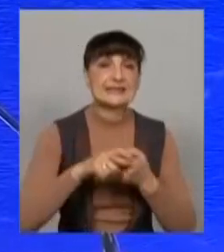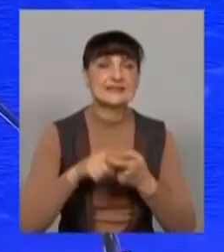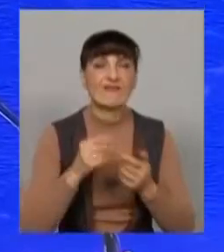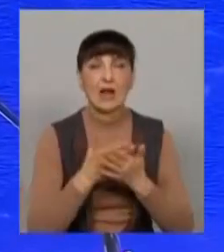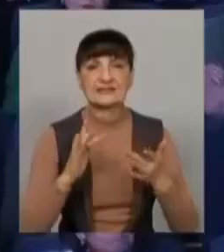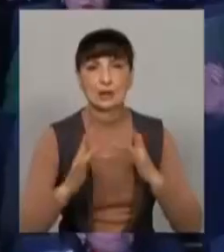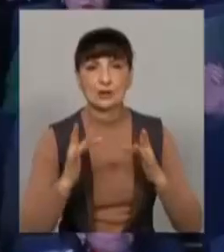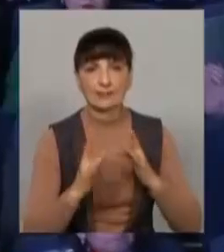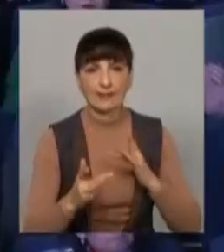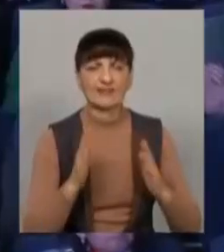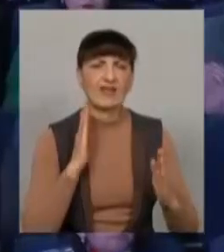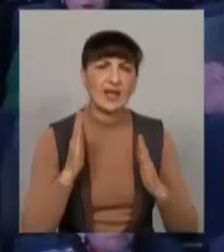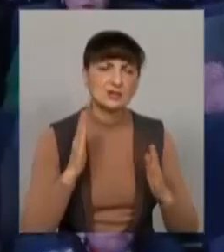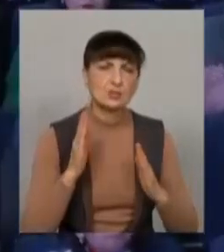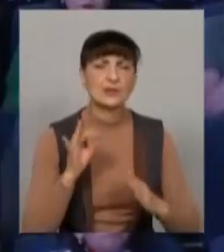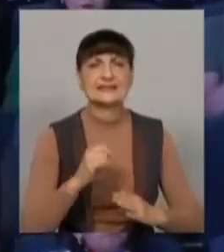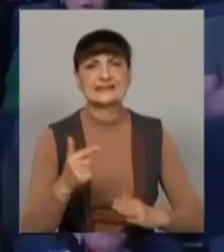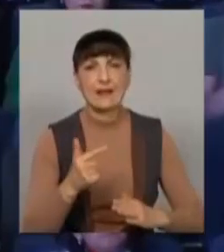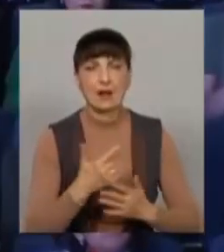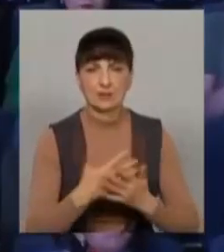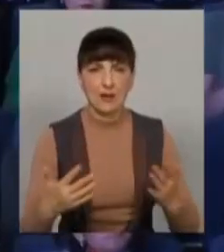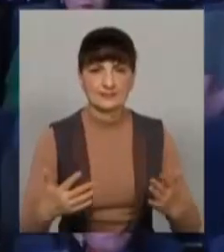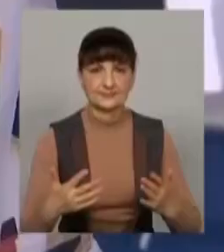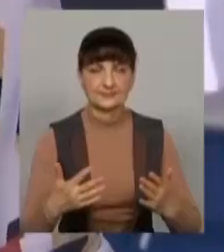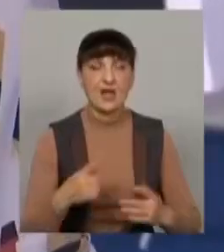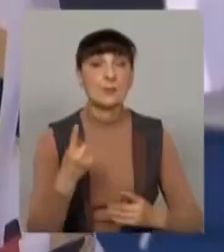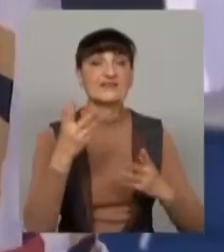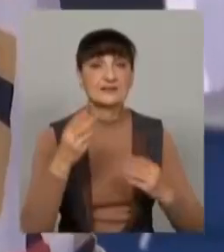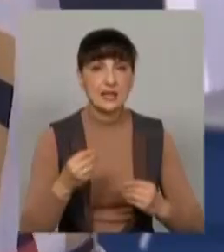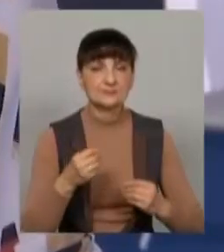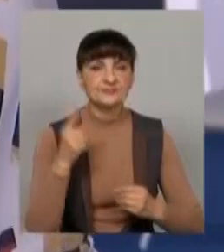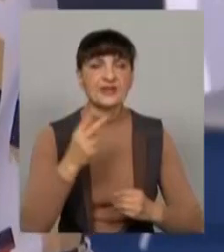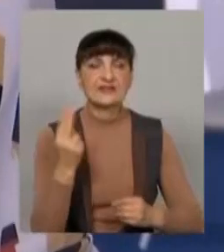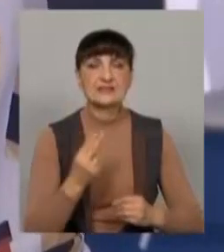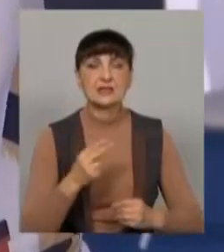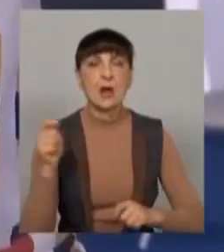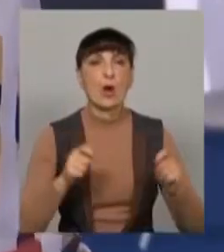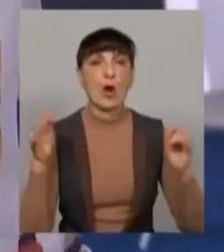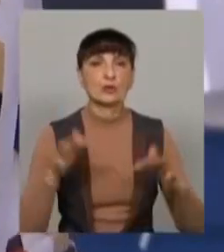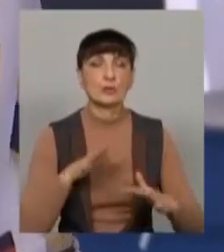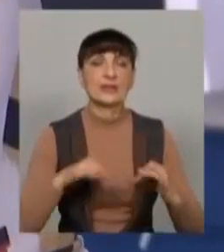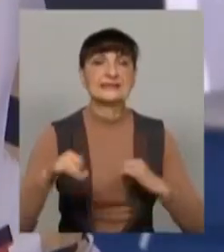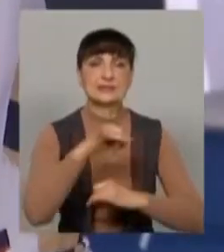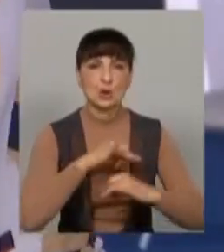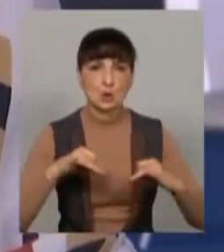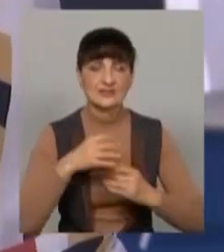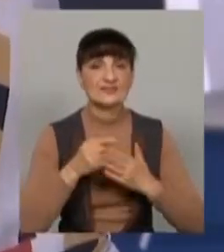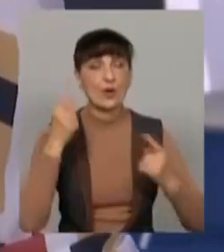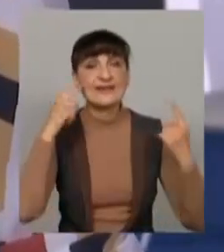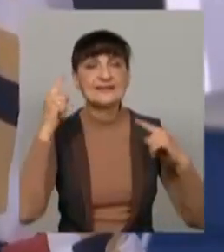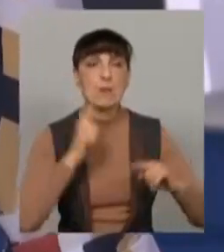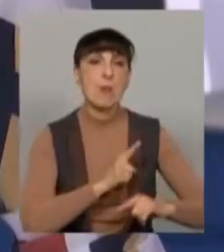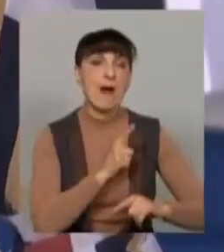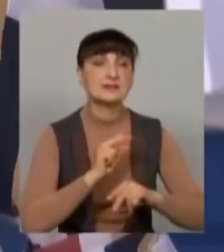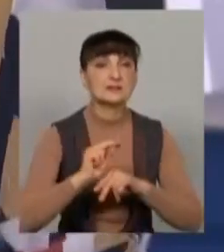соцсетях. Это более 1 000 000 новых пользователей в день. В первый день Астана Медиа Уик прошли панельные дискуссии. Своими идеями и мастерством